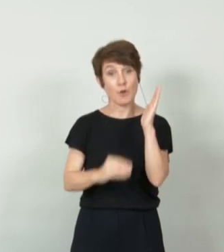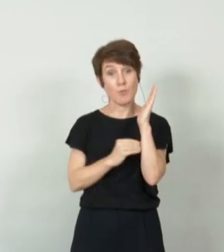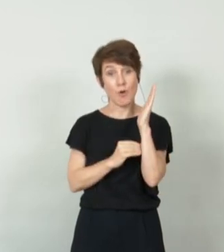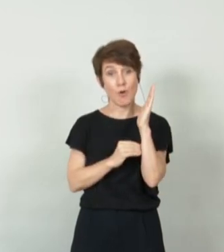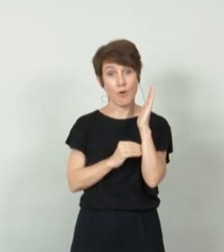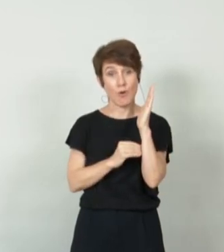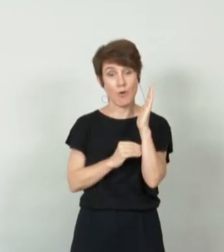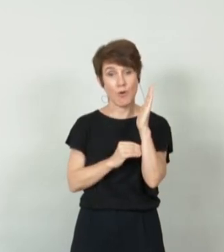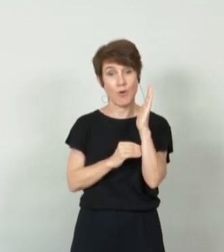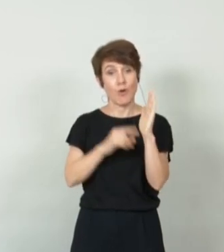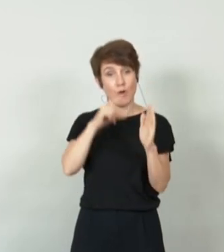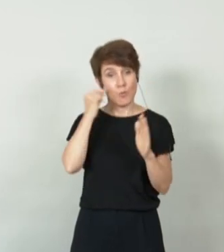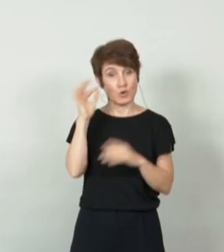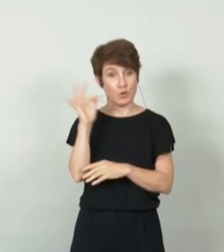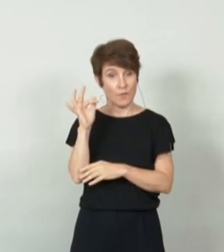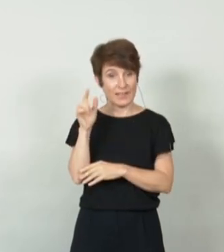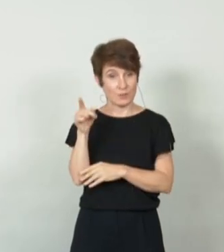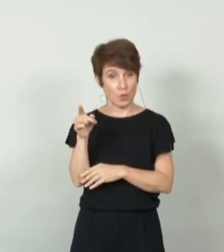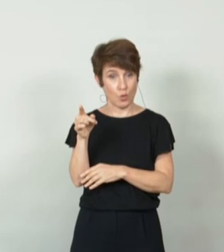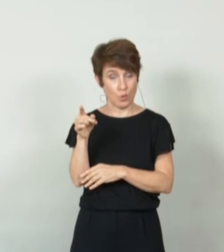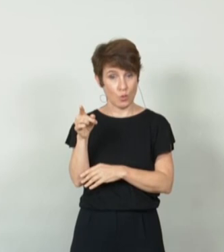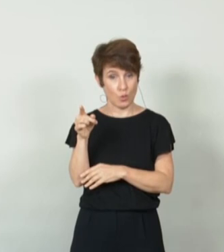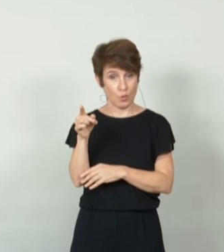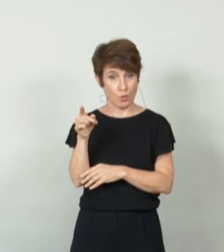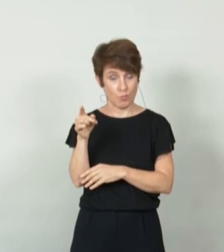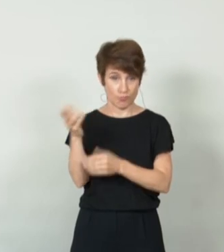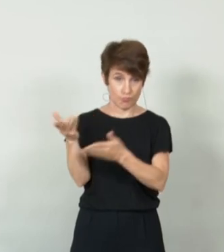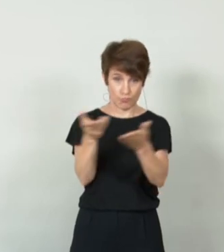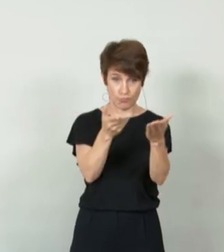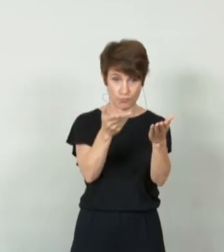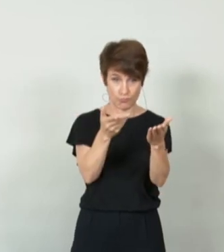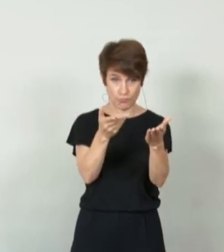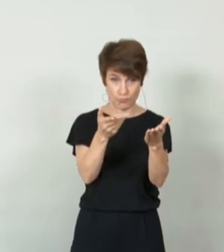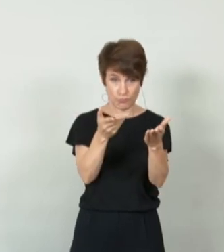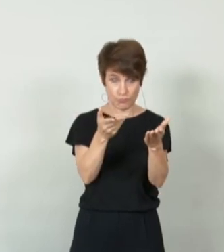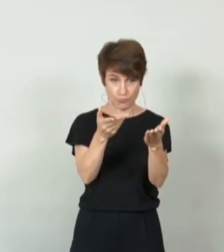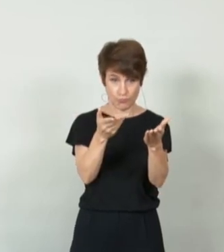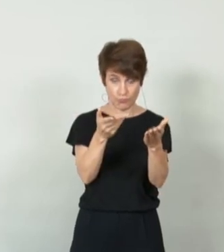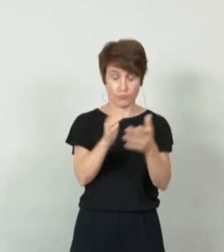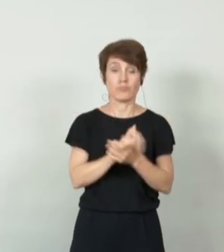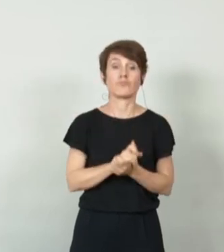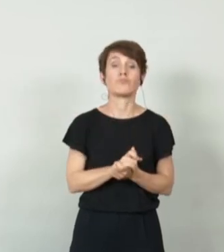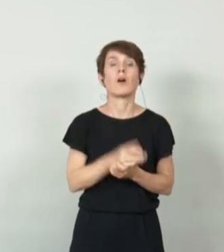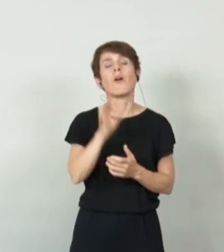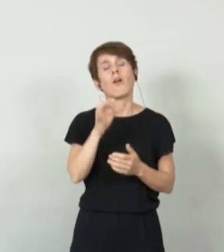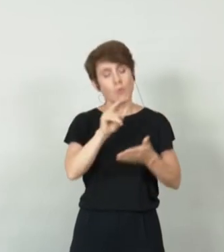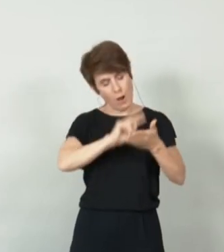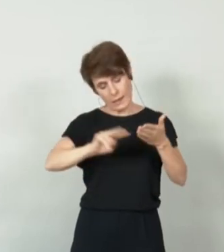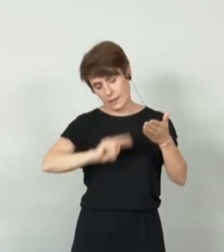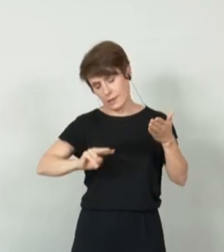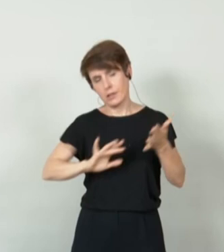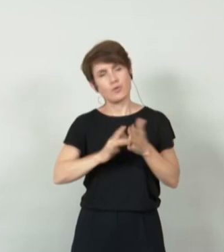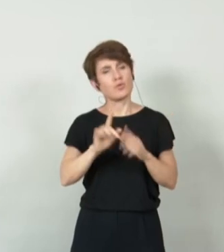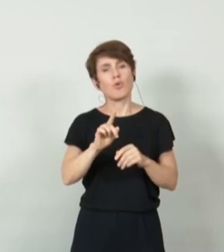de Monsieur fristot donc je vous laisse je vais pas lire tout l'amendement parce qu'il est technique